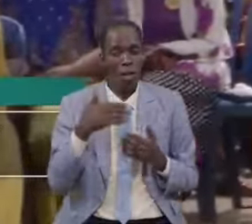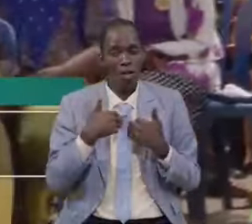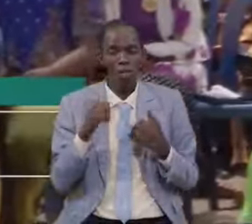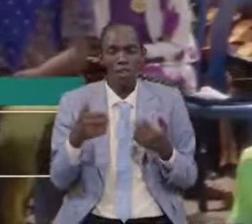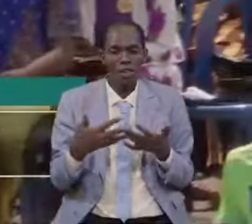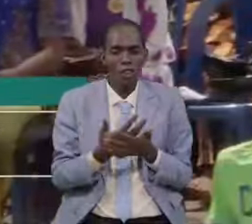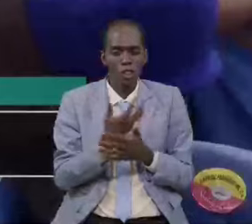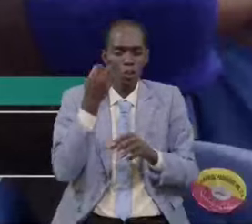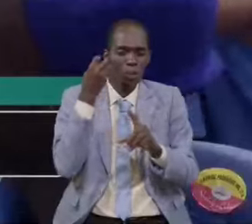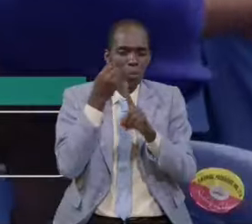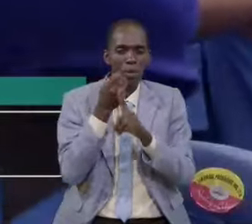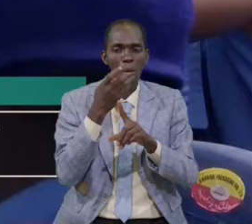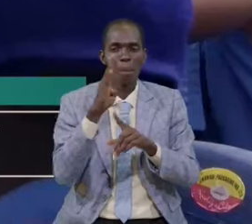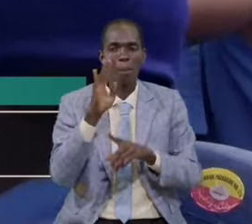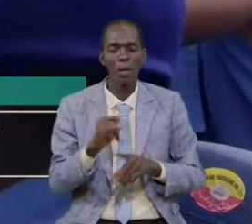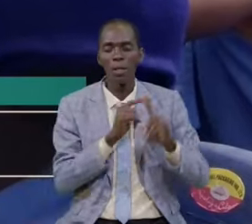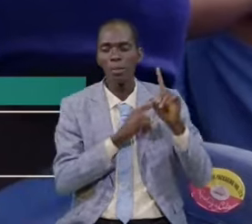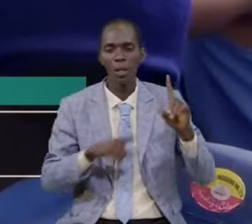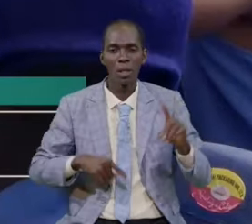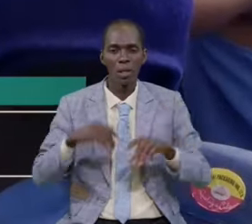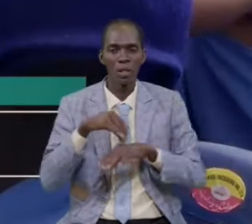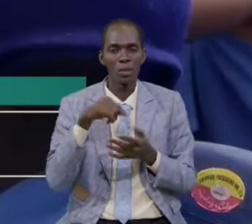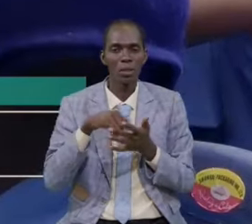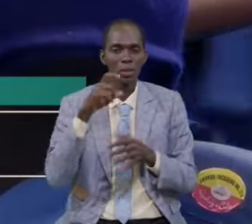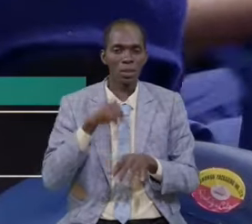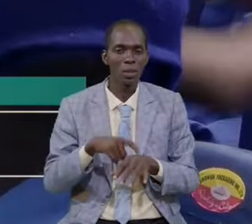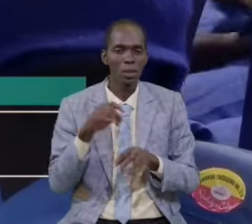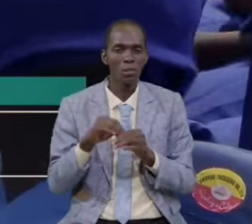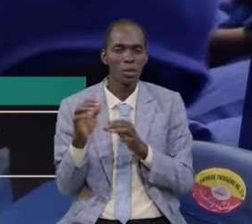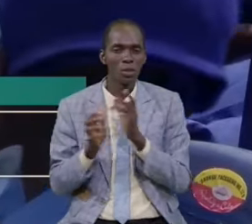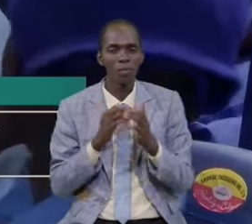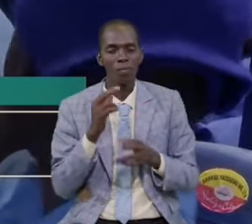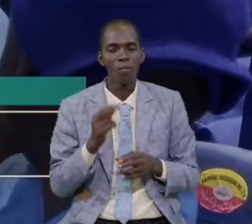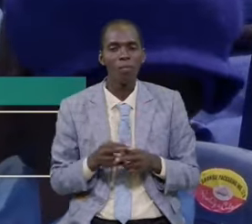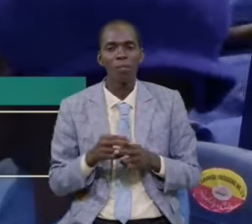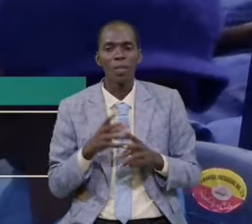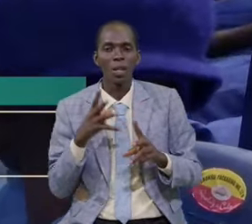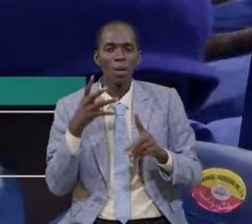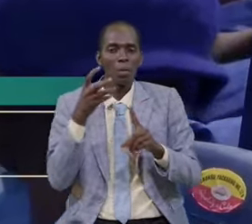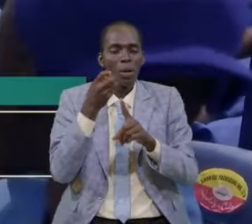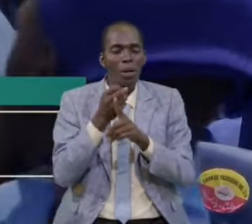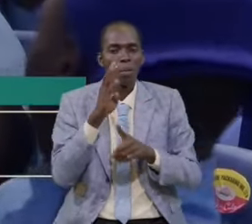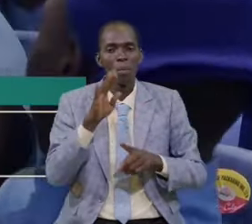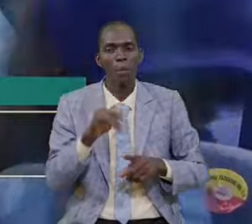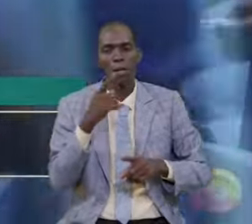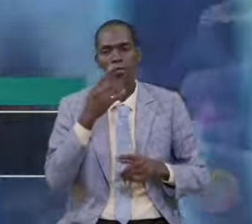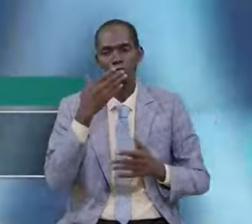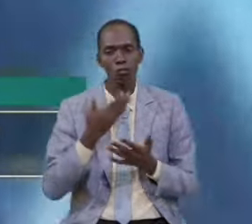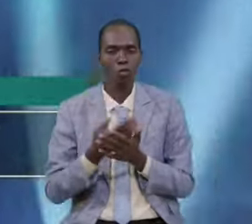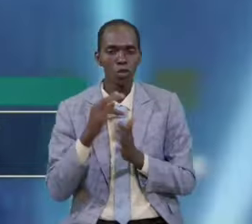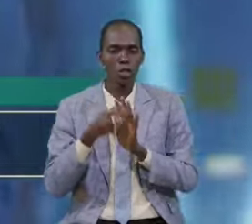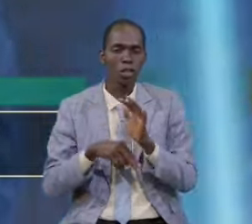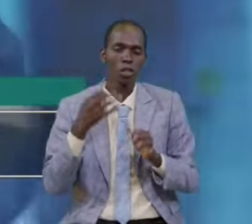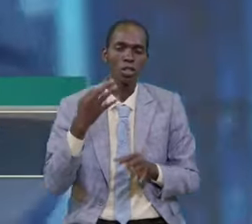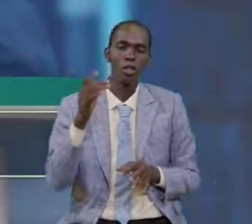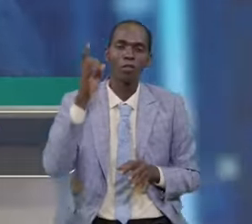Seigneur en ce moment, impacté par la bonté de Dieu. En Romains chapitre 2, verset